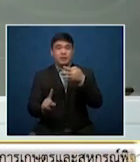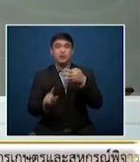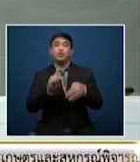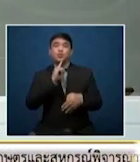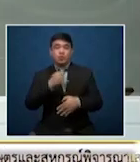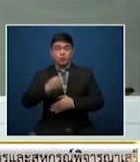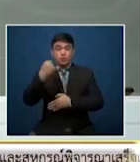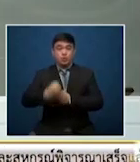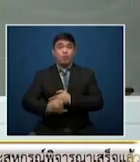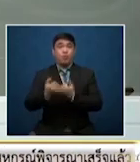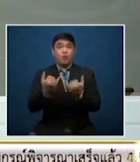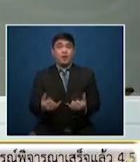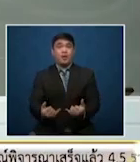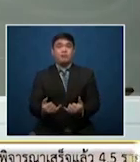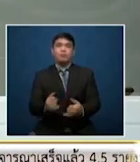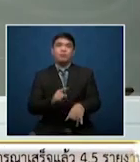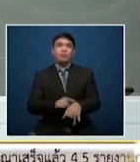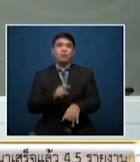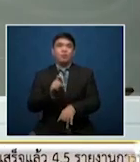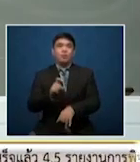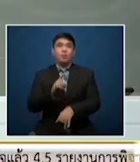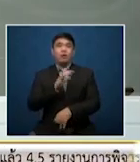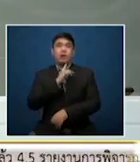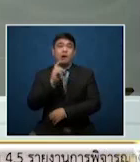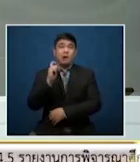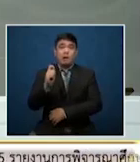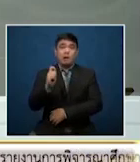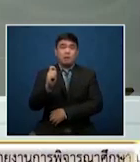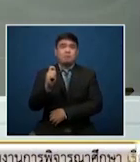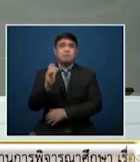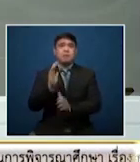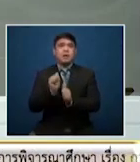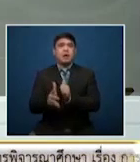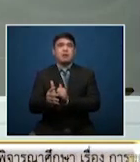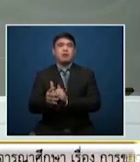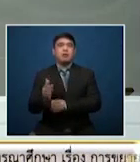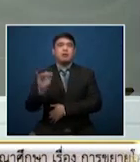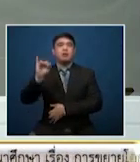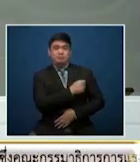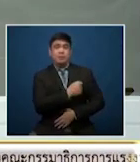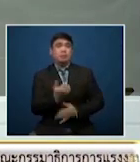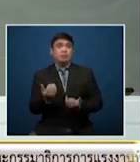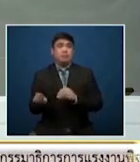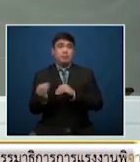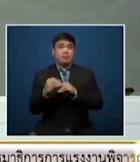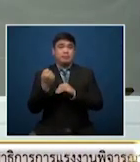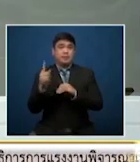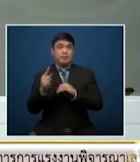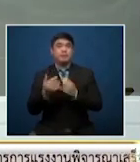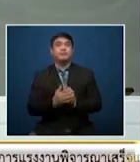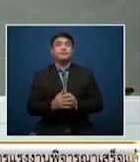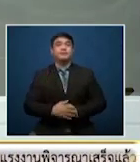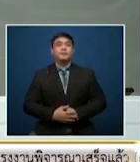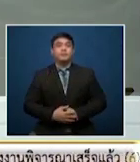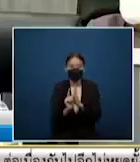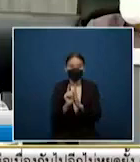เห็นด้วยแค่เพียง 12คนเท่านั้นล่ะครับ 12คนนะฮะแต่คนที่เห็นด้วย 12คนที่ลุกขึ้นมาพี่ปลายเสียงดังฉะฉาน